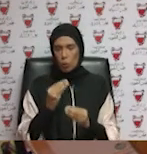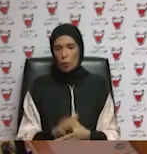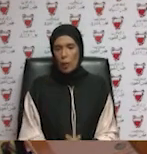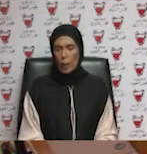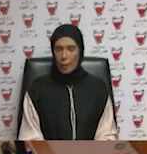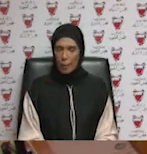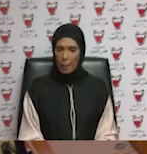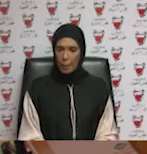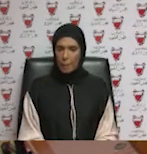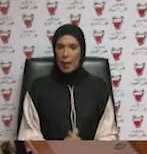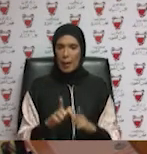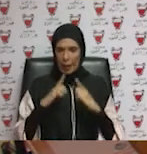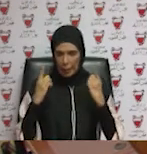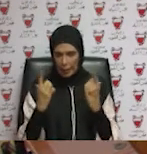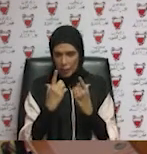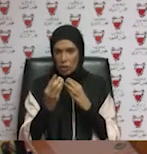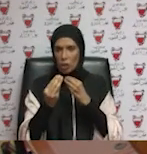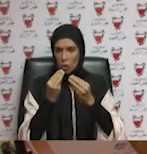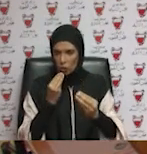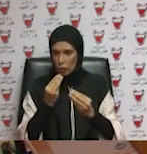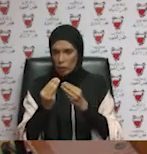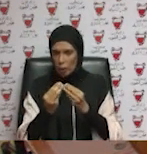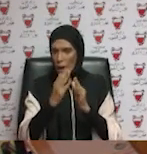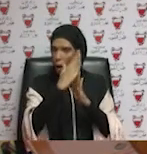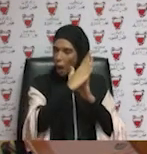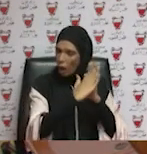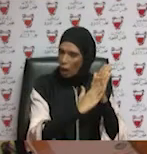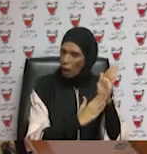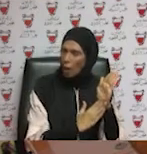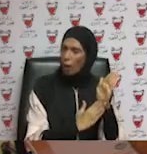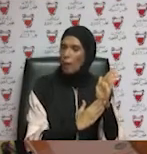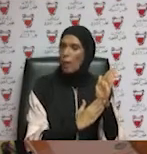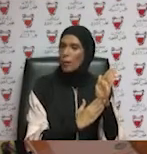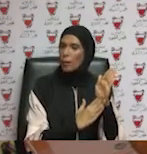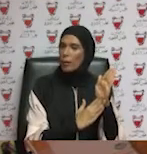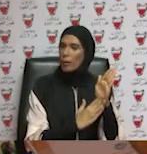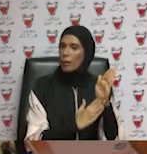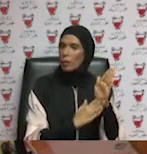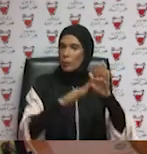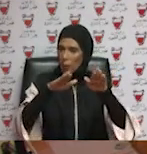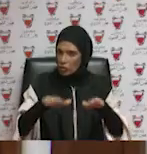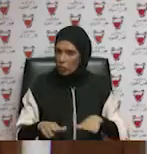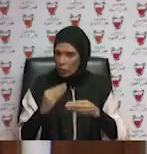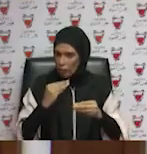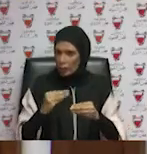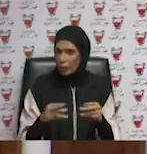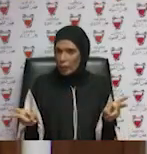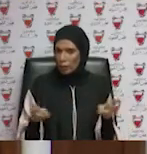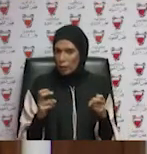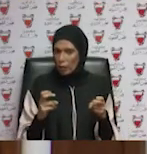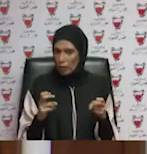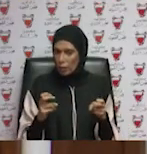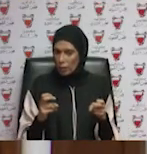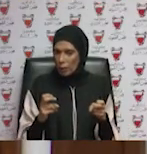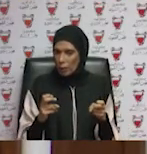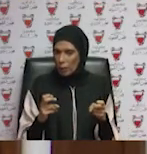يعني لجنة الشورى قالت لنا بنص، هل بإمكان المجلس أن يرفض دون أن